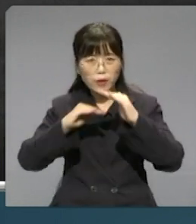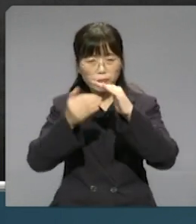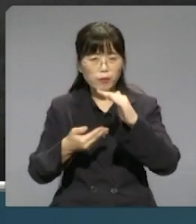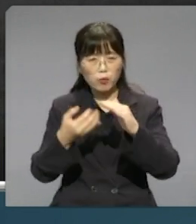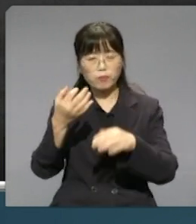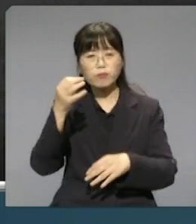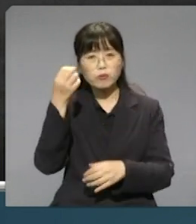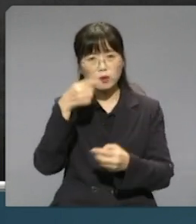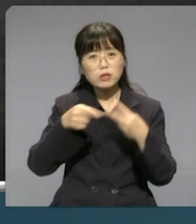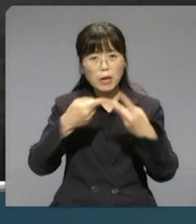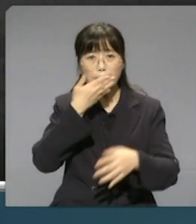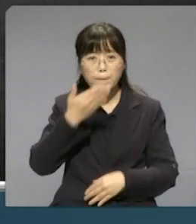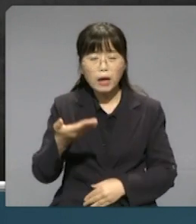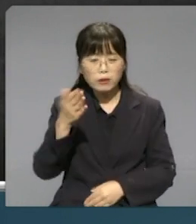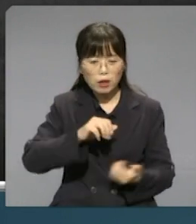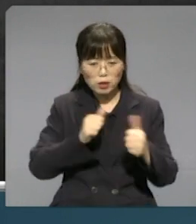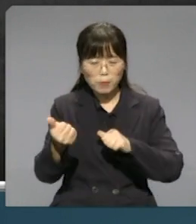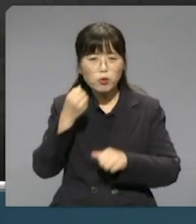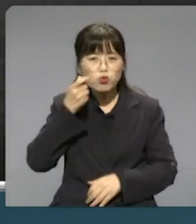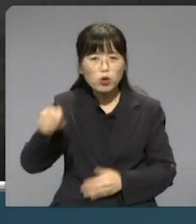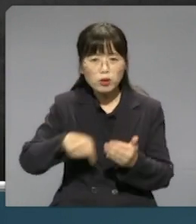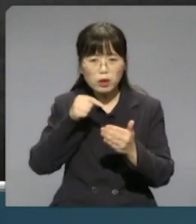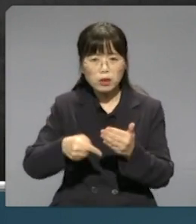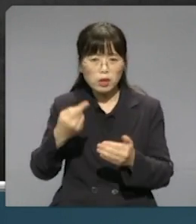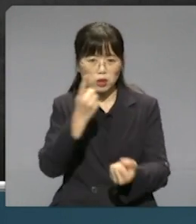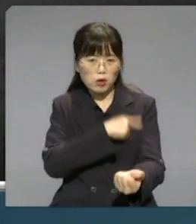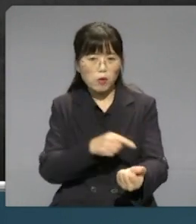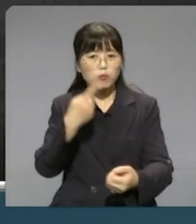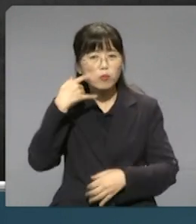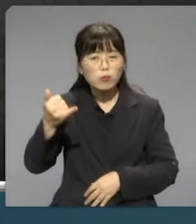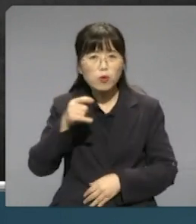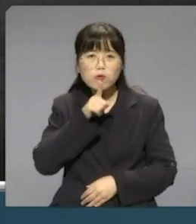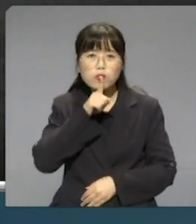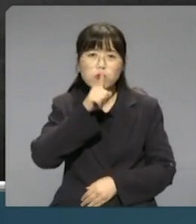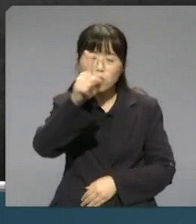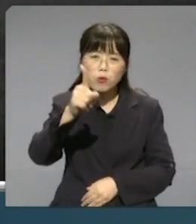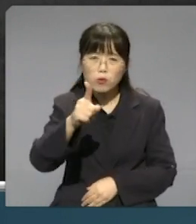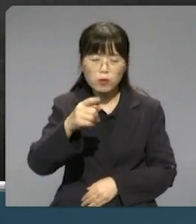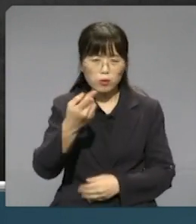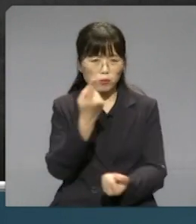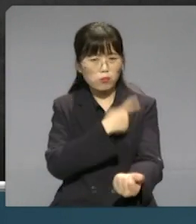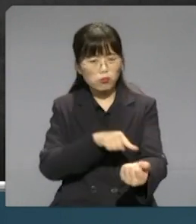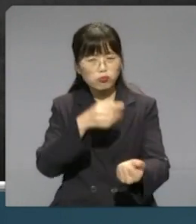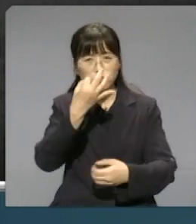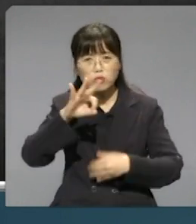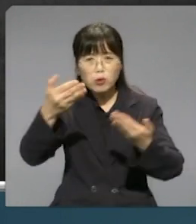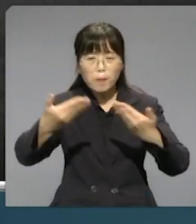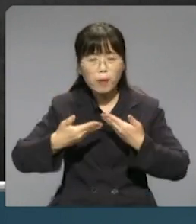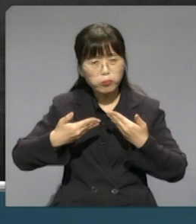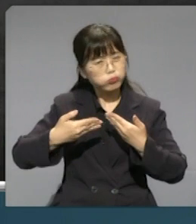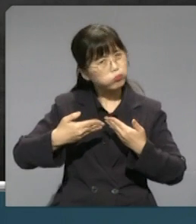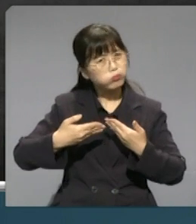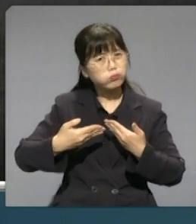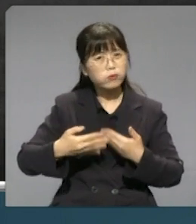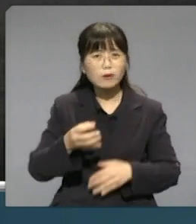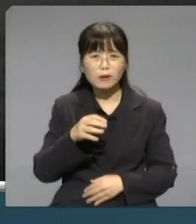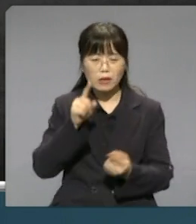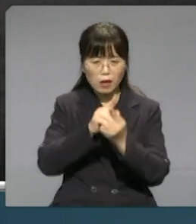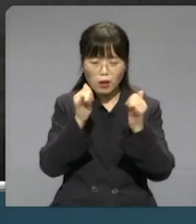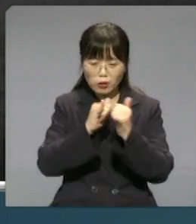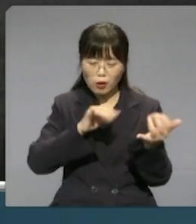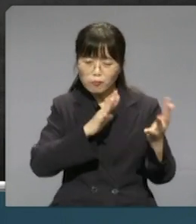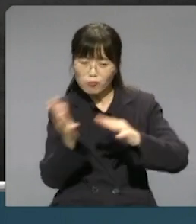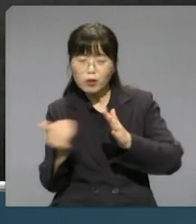수긍됩니다. 그런데 사망 6개월 이내 자격 없는 부모에게 소송을 걸어 자격 없음을 인정받아오라. 당사자는